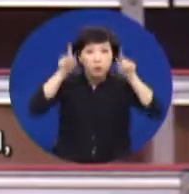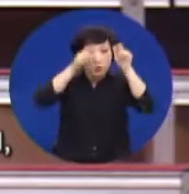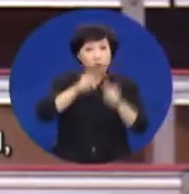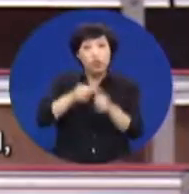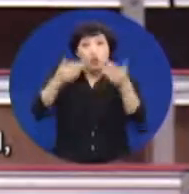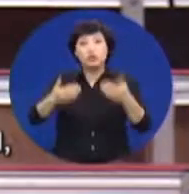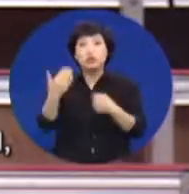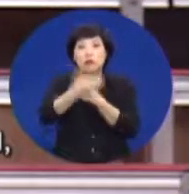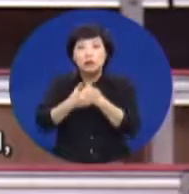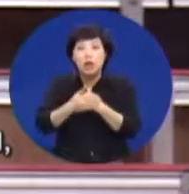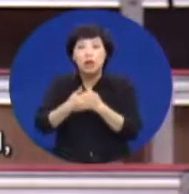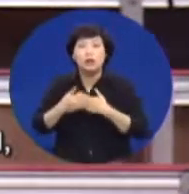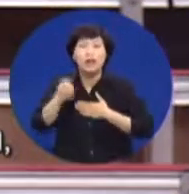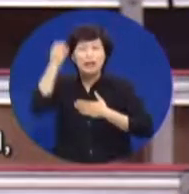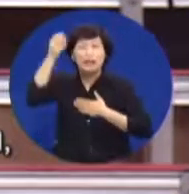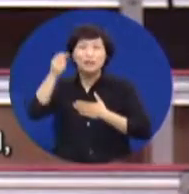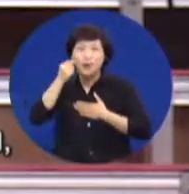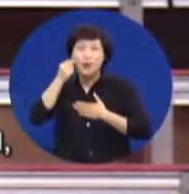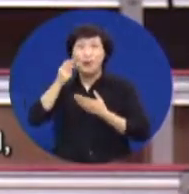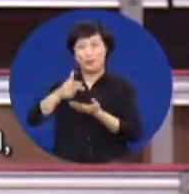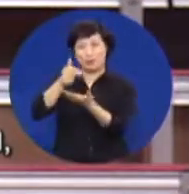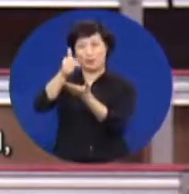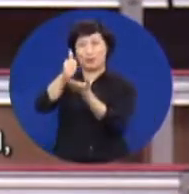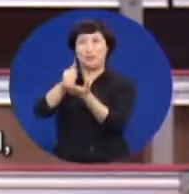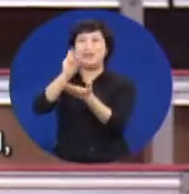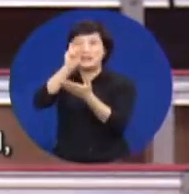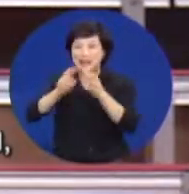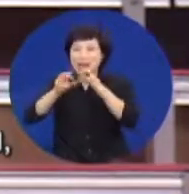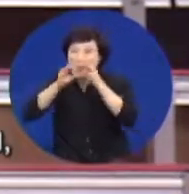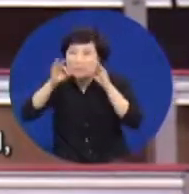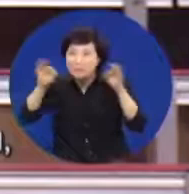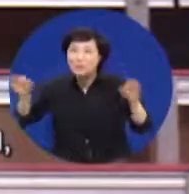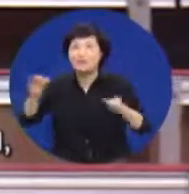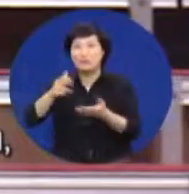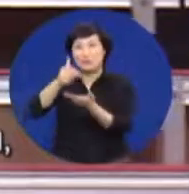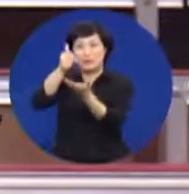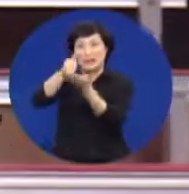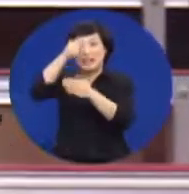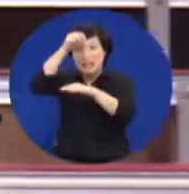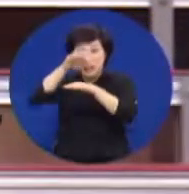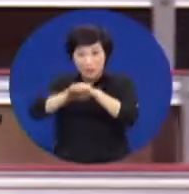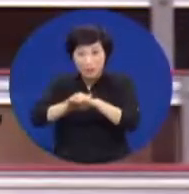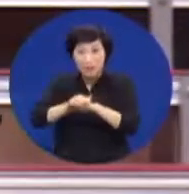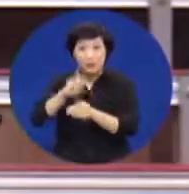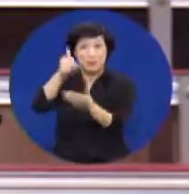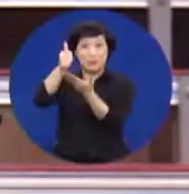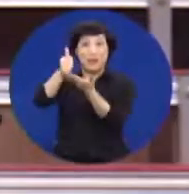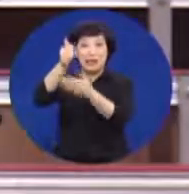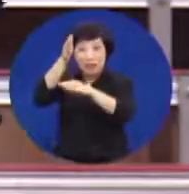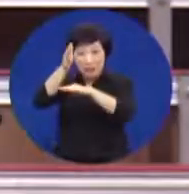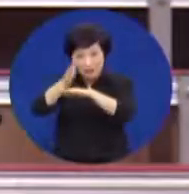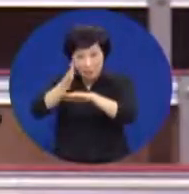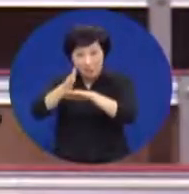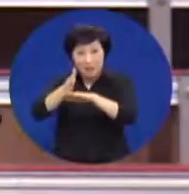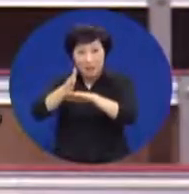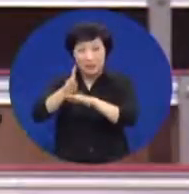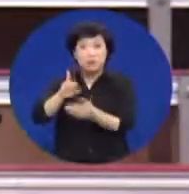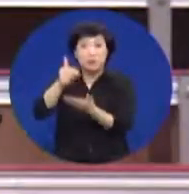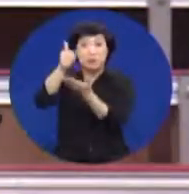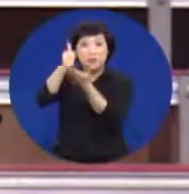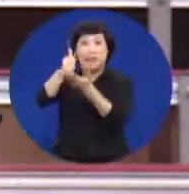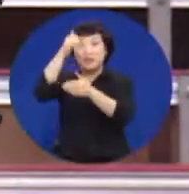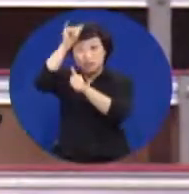없어서 이분을 찬양하고 이분을 예배하고 이분께 감사하고